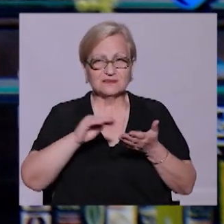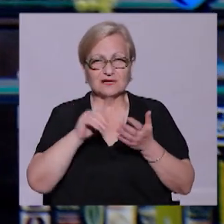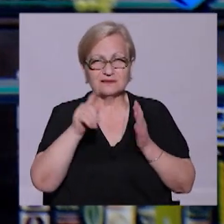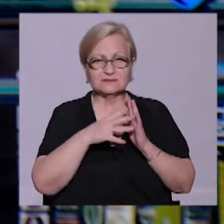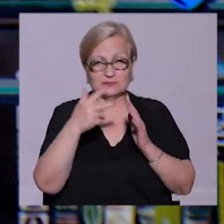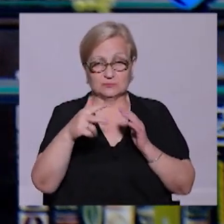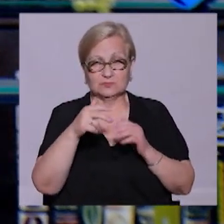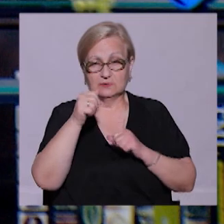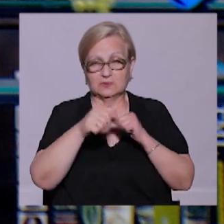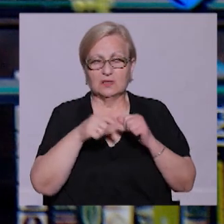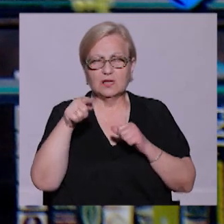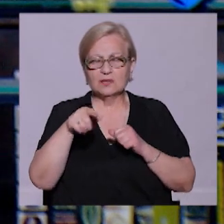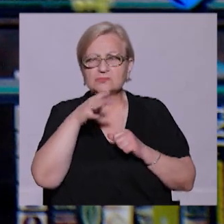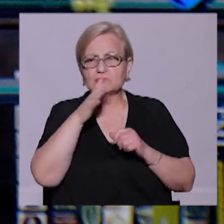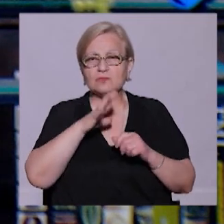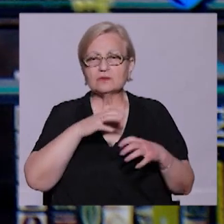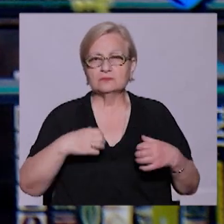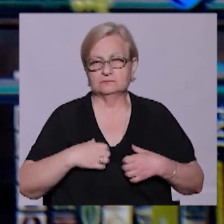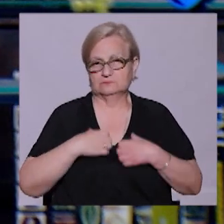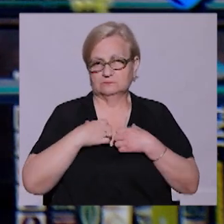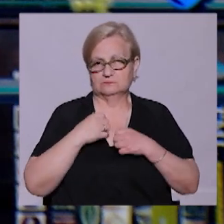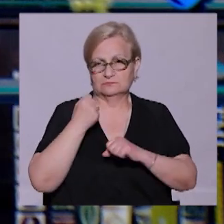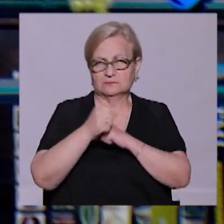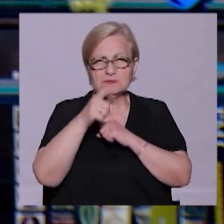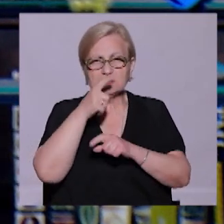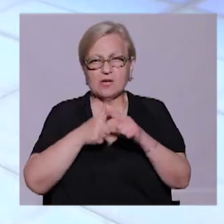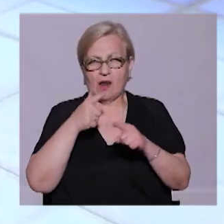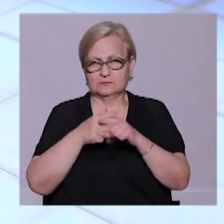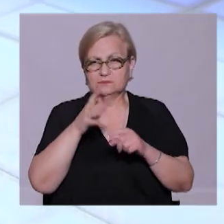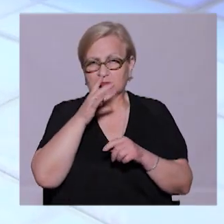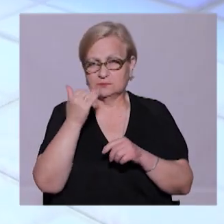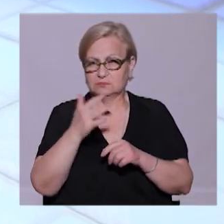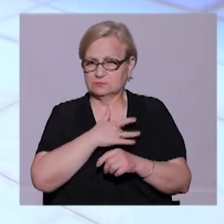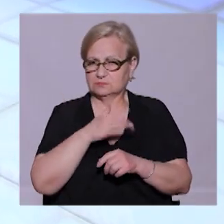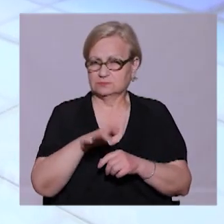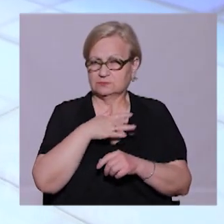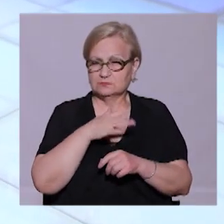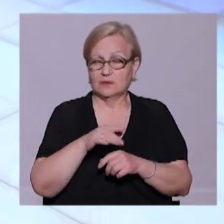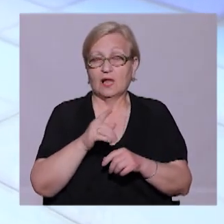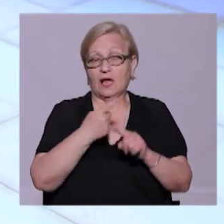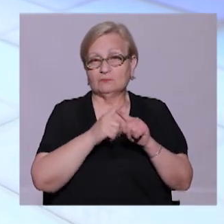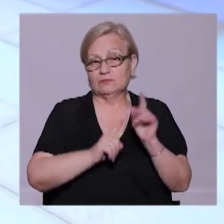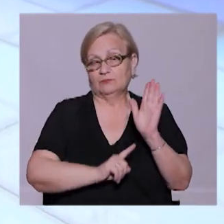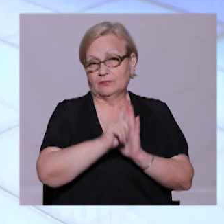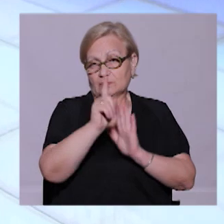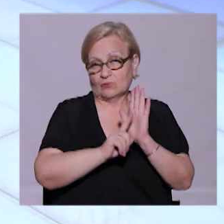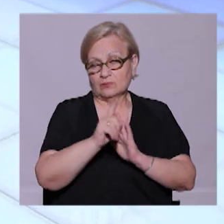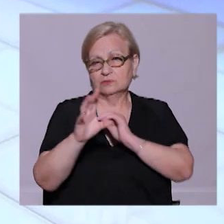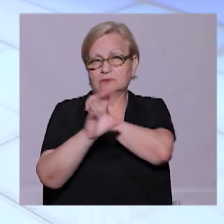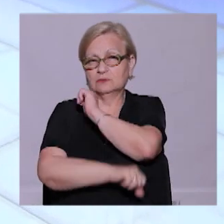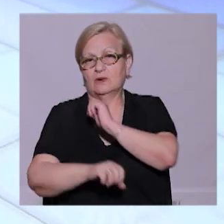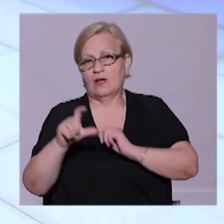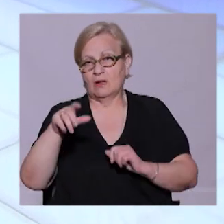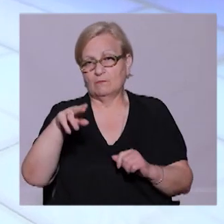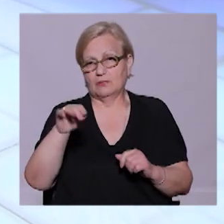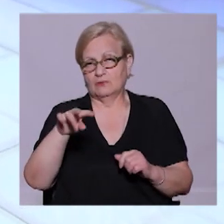უკვე ტირანულ ეპოქაში, და მინდა გითხრათ, რომ პროლოგ ეპილოგსაც აი ამ ეპოქაში თითქოს